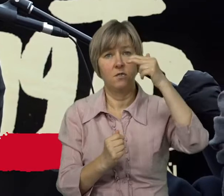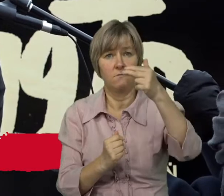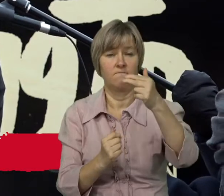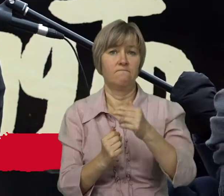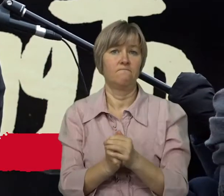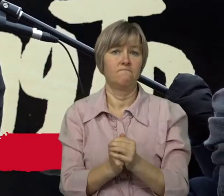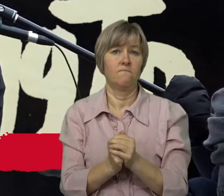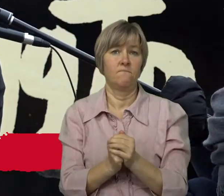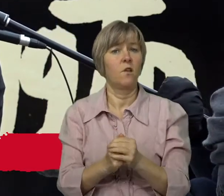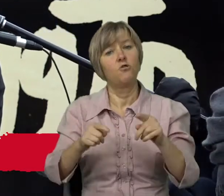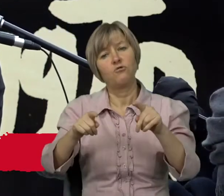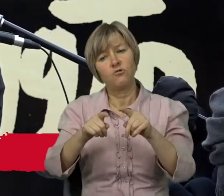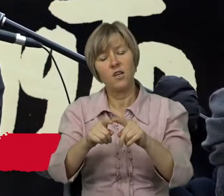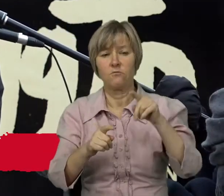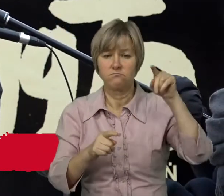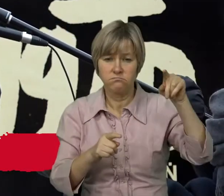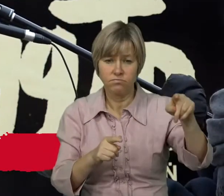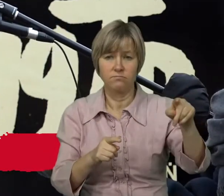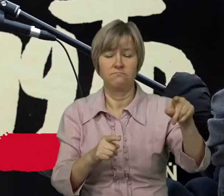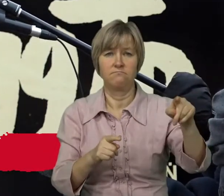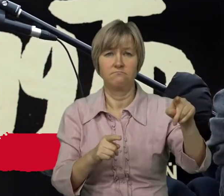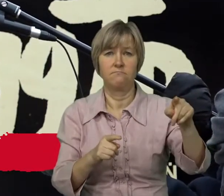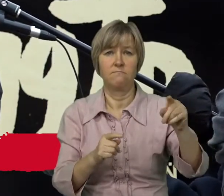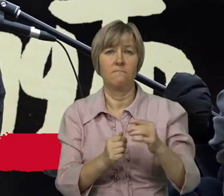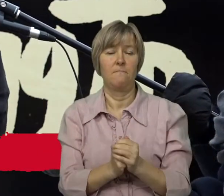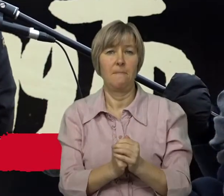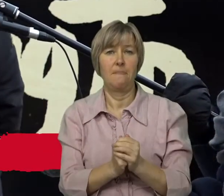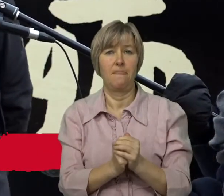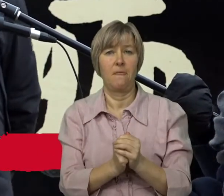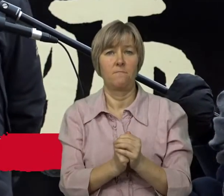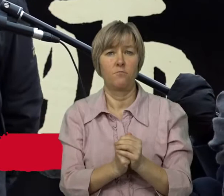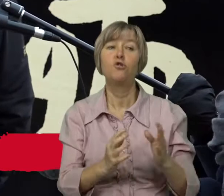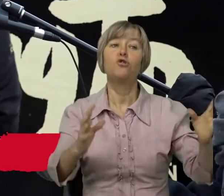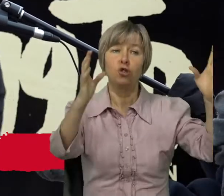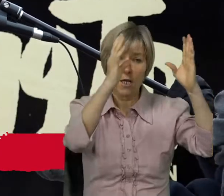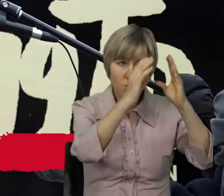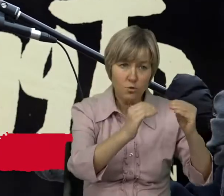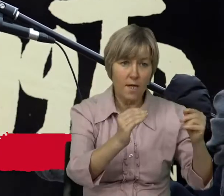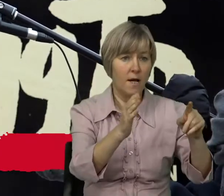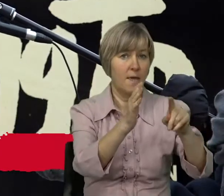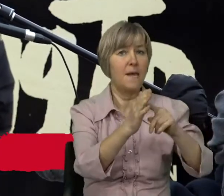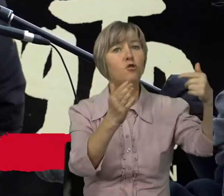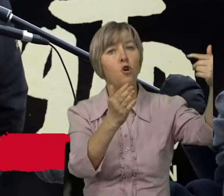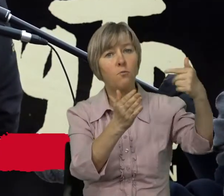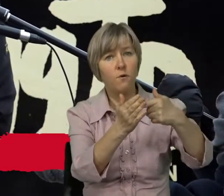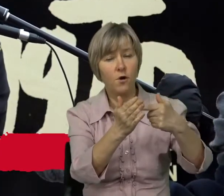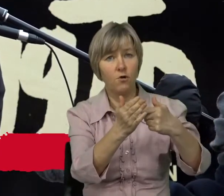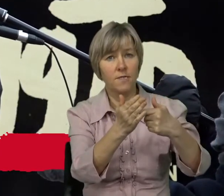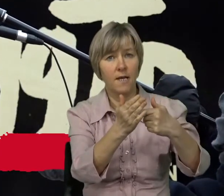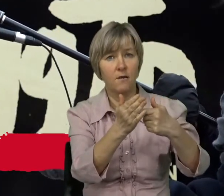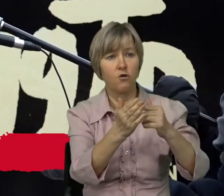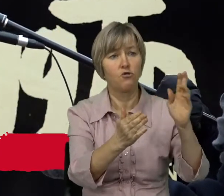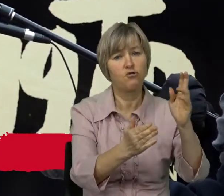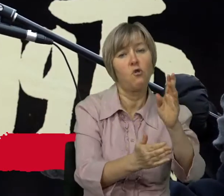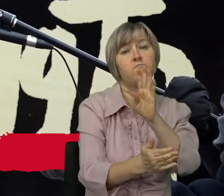To jest oczywiście z jednej strony ogromny szacunek i obowiązek wobec tych, którzy zginęli tutaj w